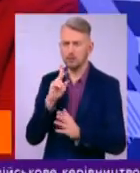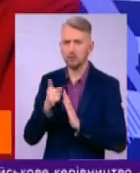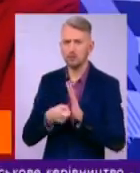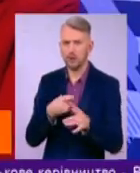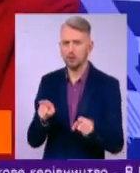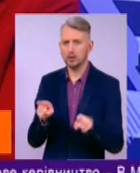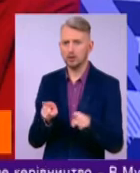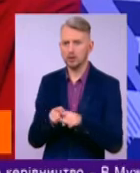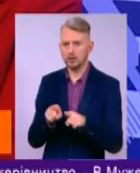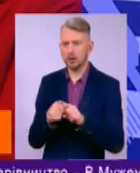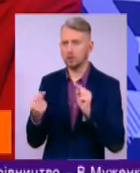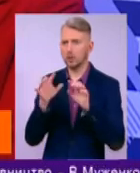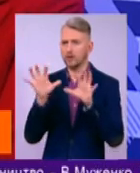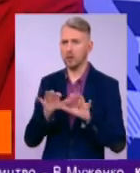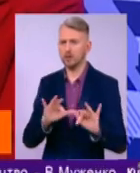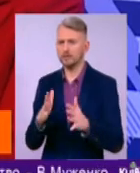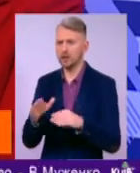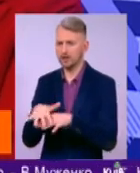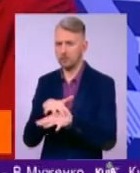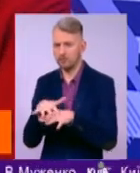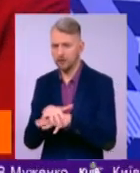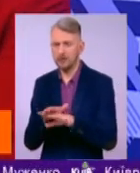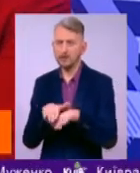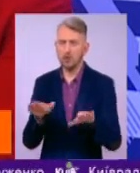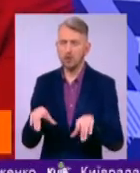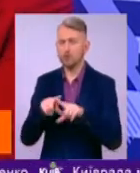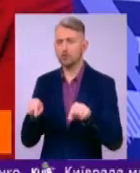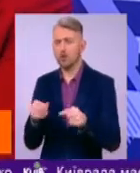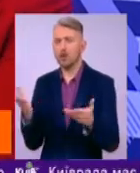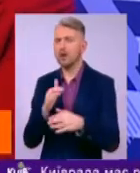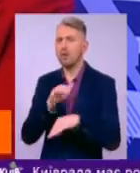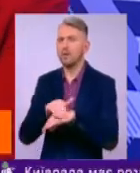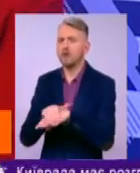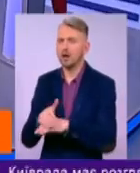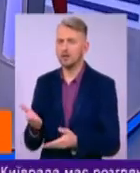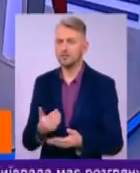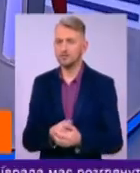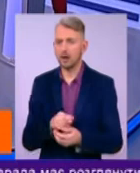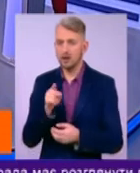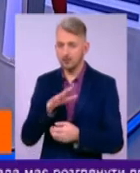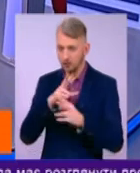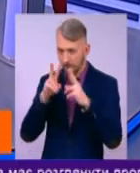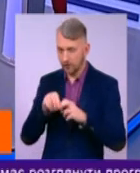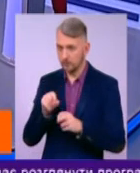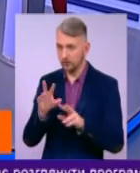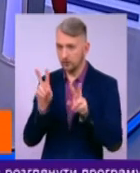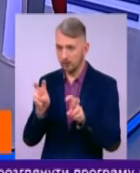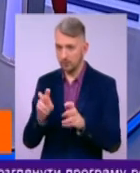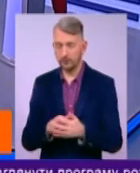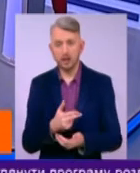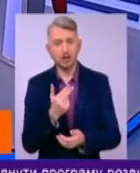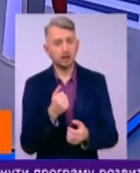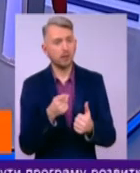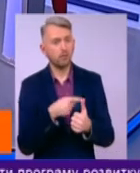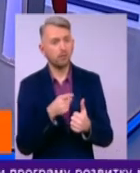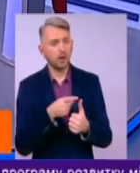такі протизаконні випадки в суспільстві? Це і садочок, і школа, які ознаки? Бо ви досліджували цю тему, наскільки мені відомо.